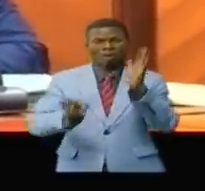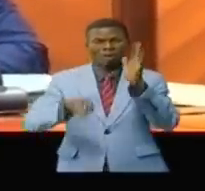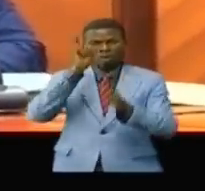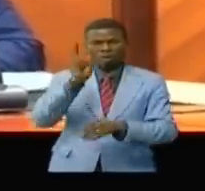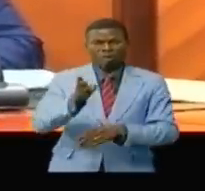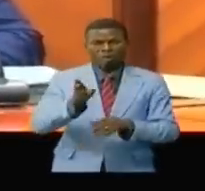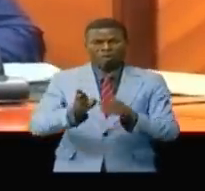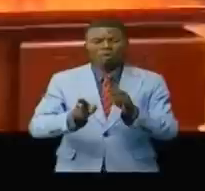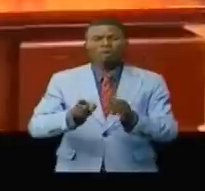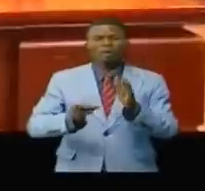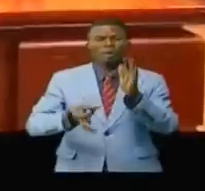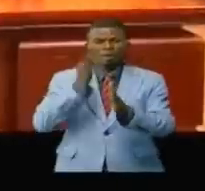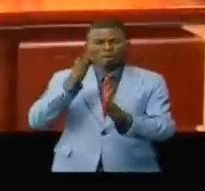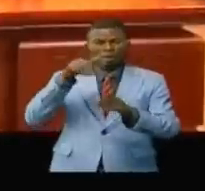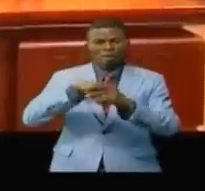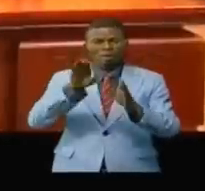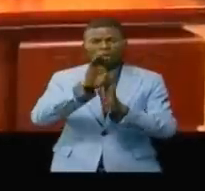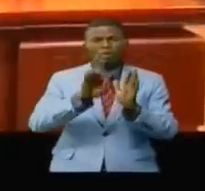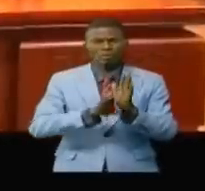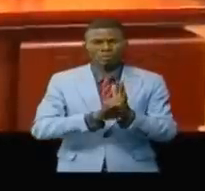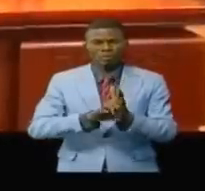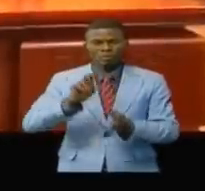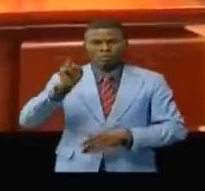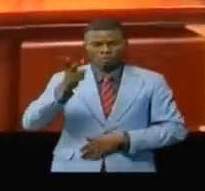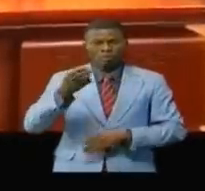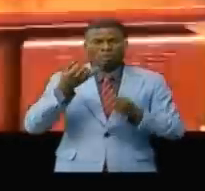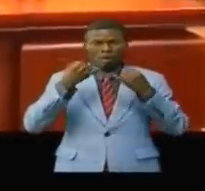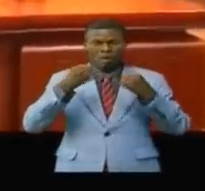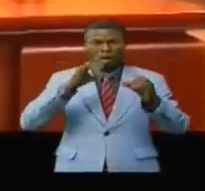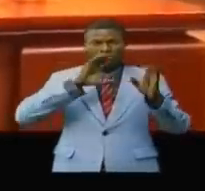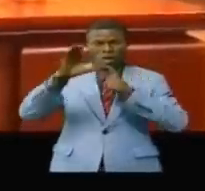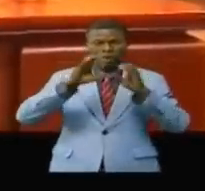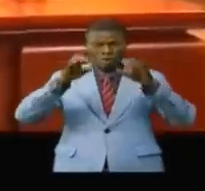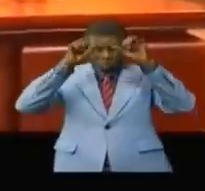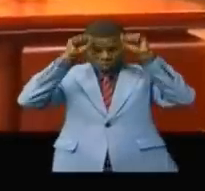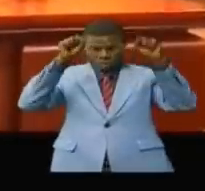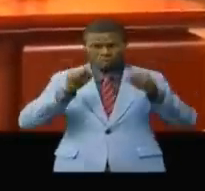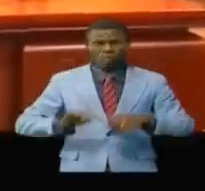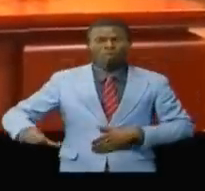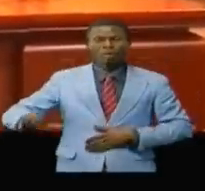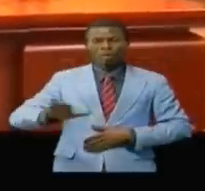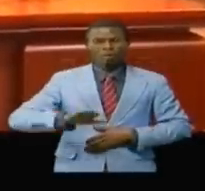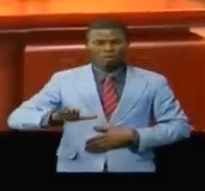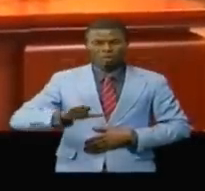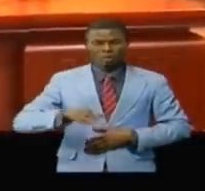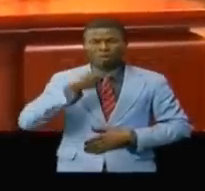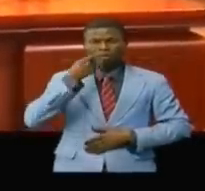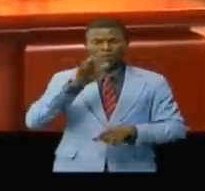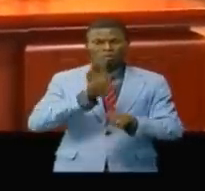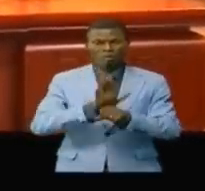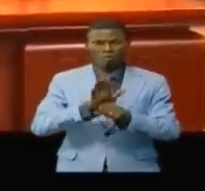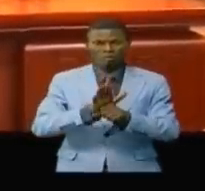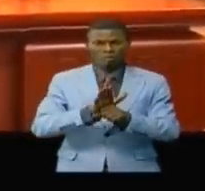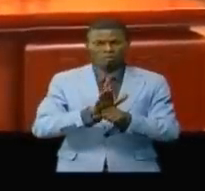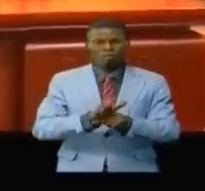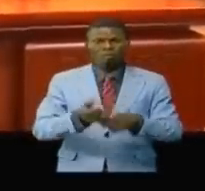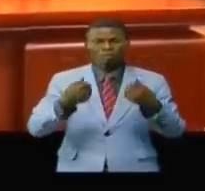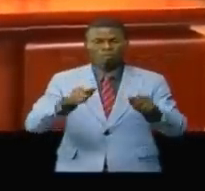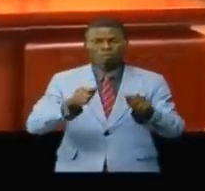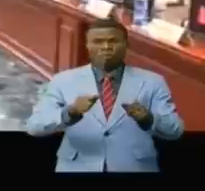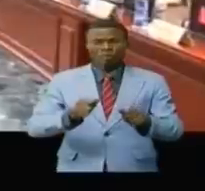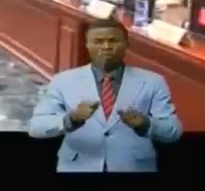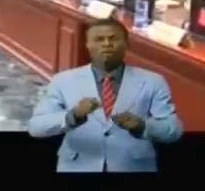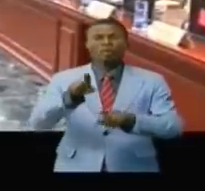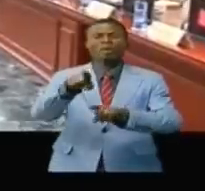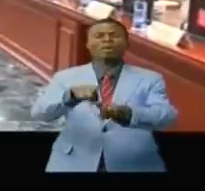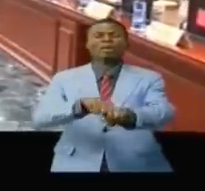de la Constitution. Les deuxièmes points de la communication du président de la République a porté sur la vente et la mise en concession à long